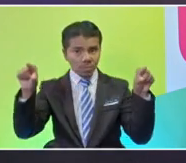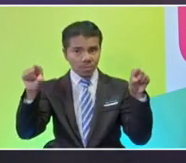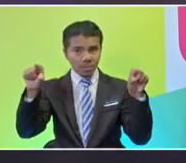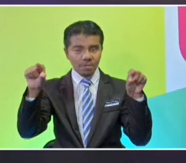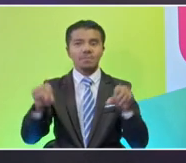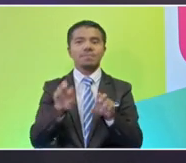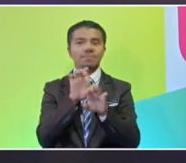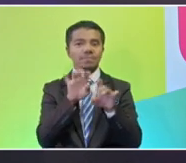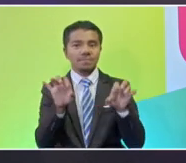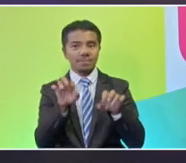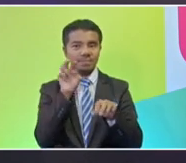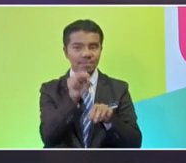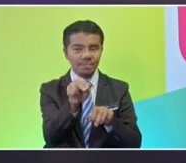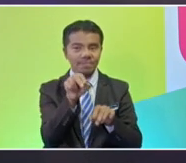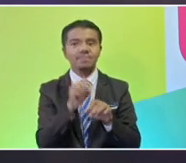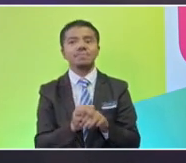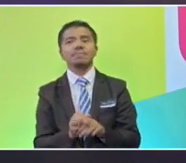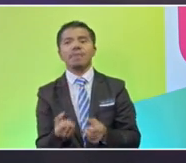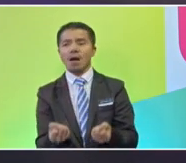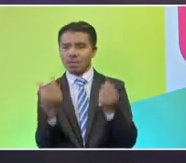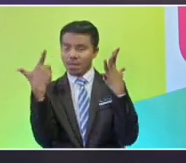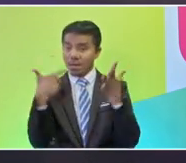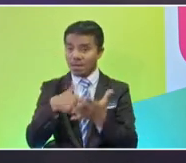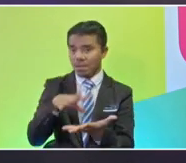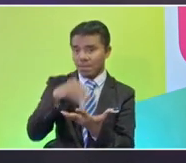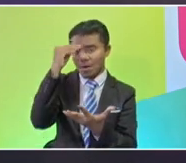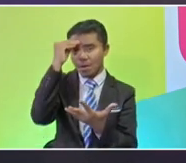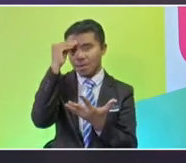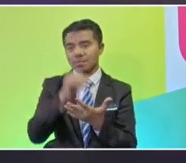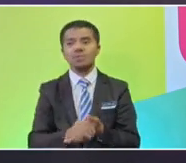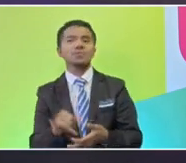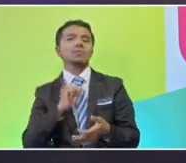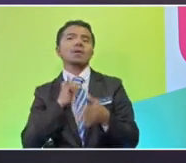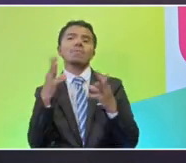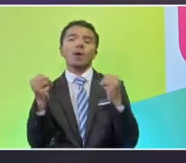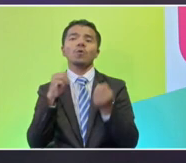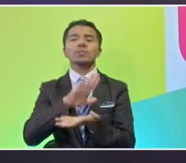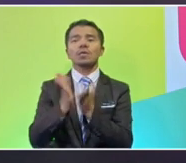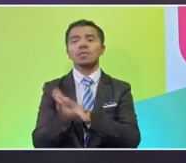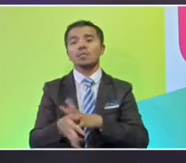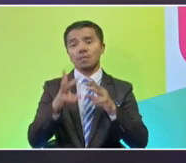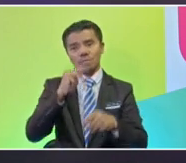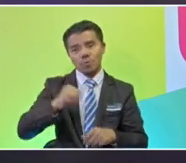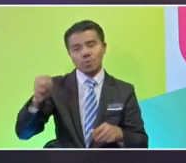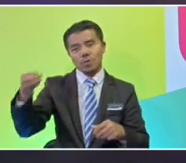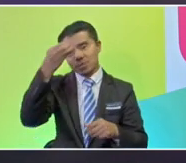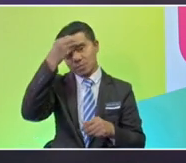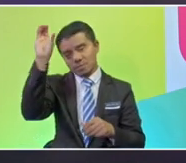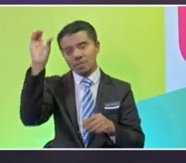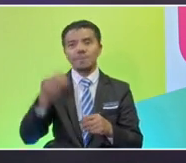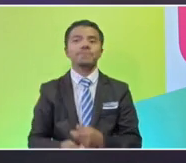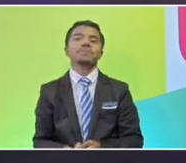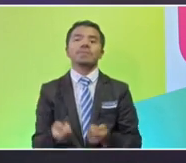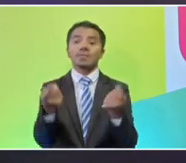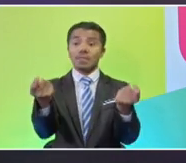cepat-cepat begitu banyak lagi saya pasti mau jadi muridnya dengan itu tentunya kita mengucapkan terima